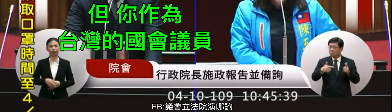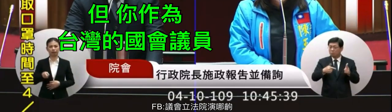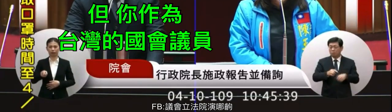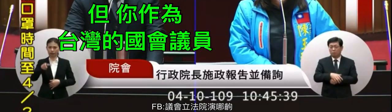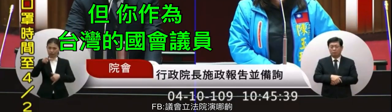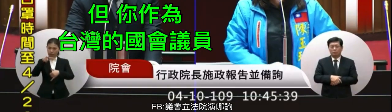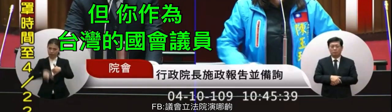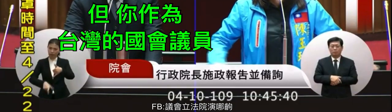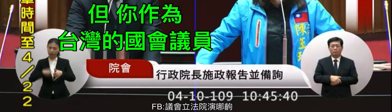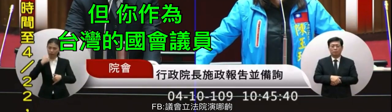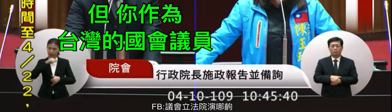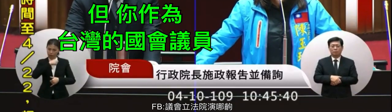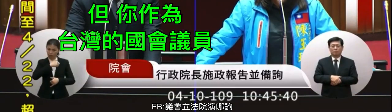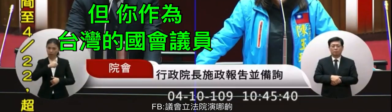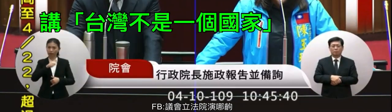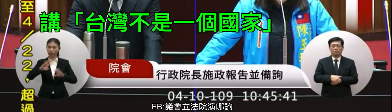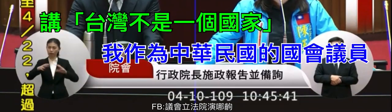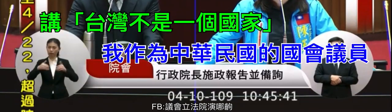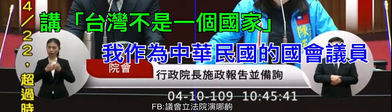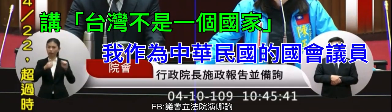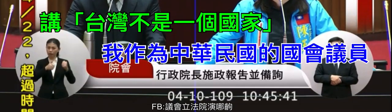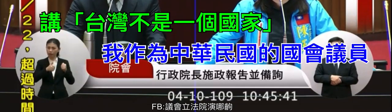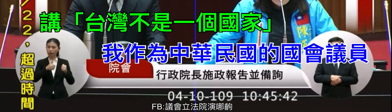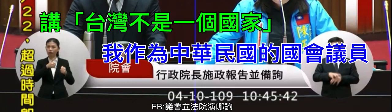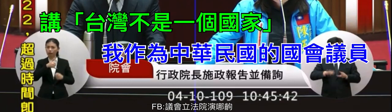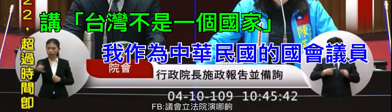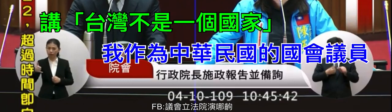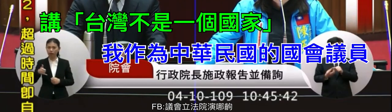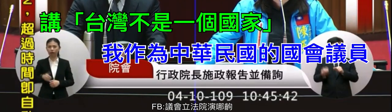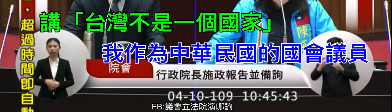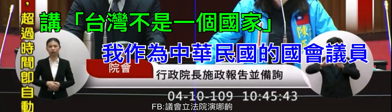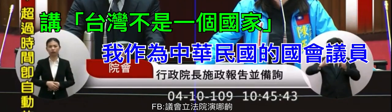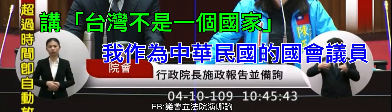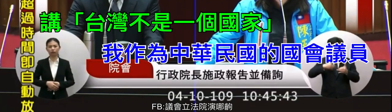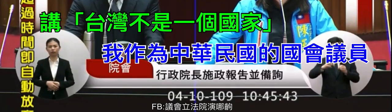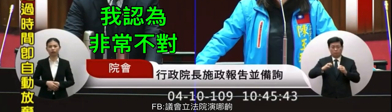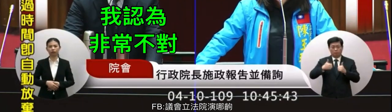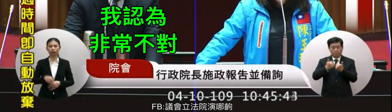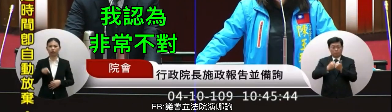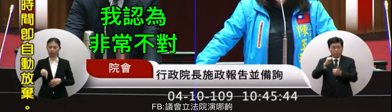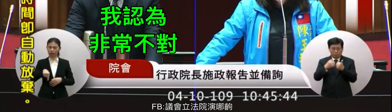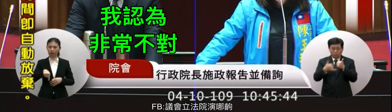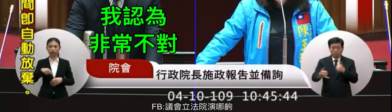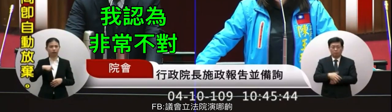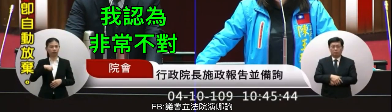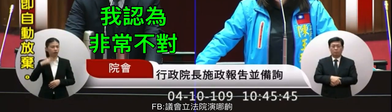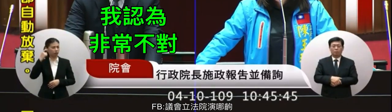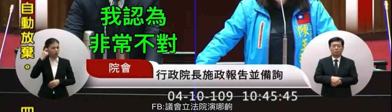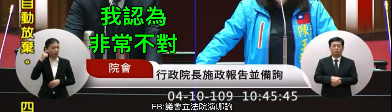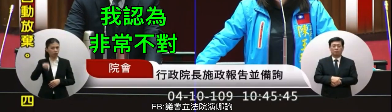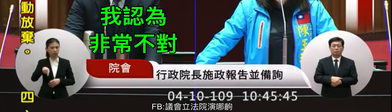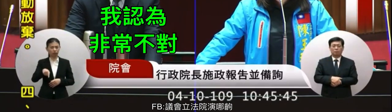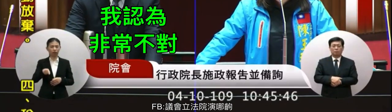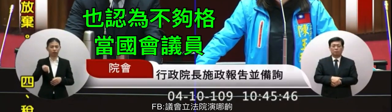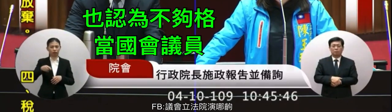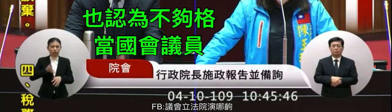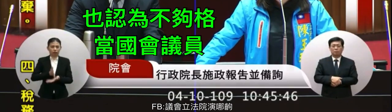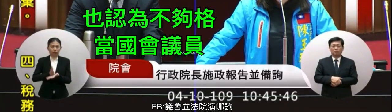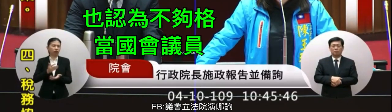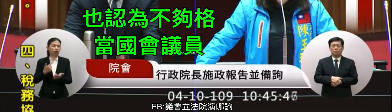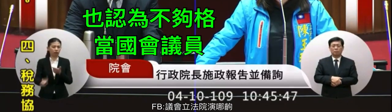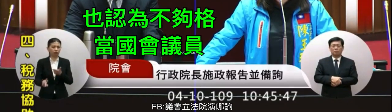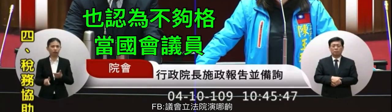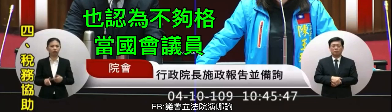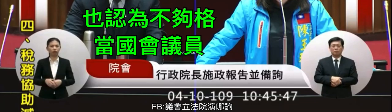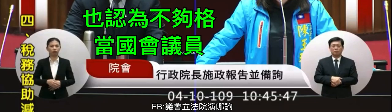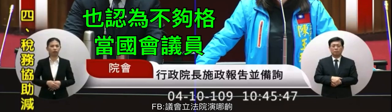作为台湾的国会议员， 我作为中华民国的国会议员， 我认为非常不对，也认